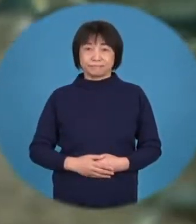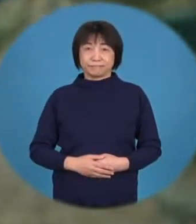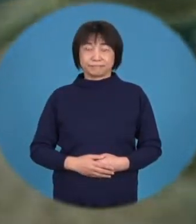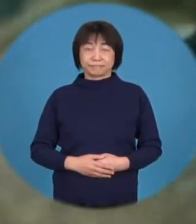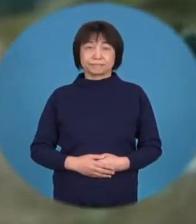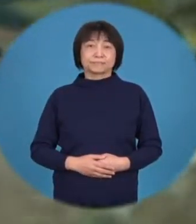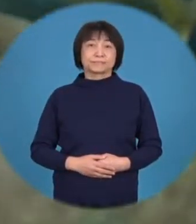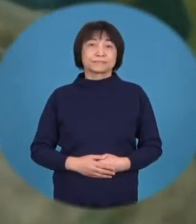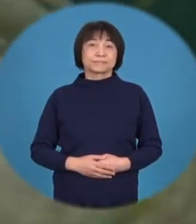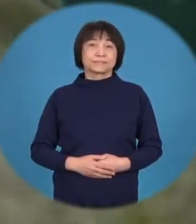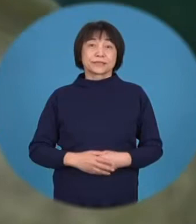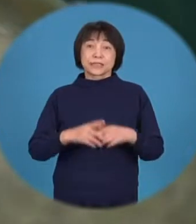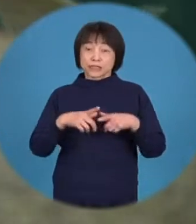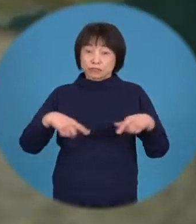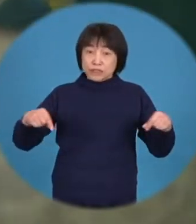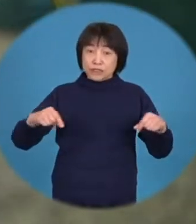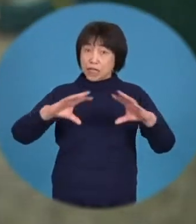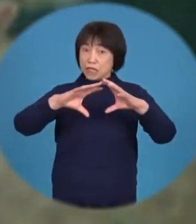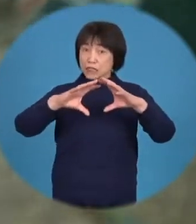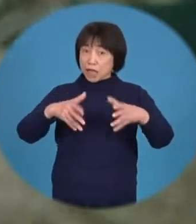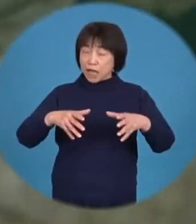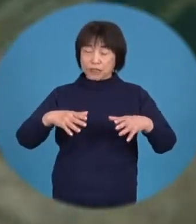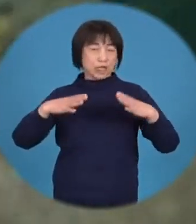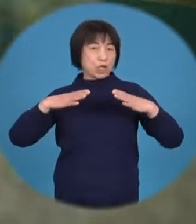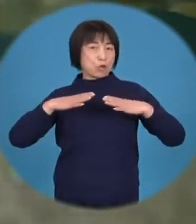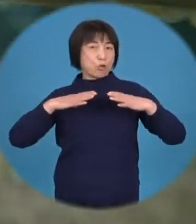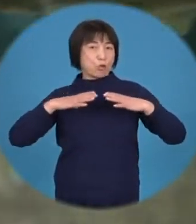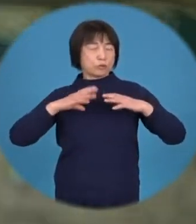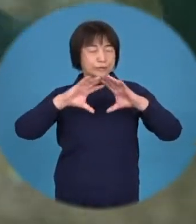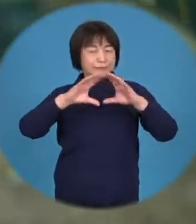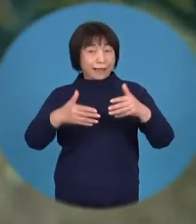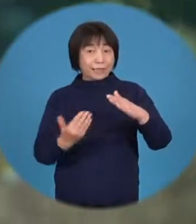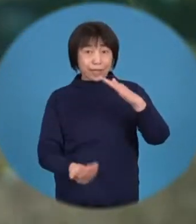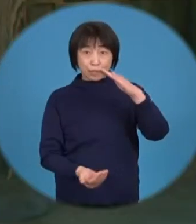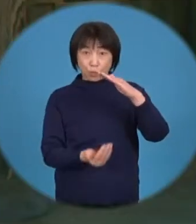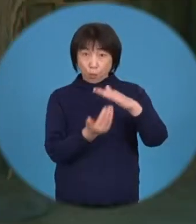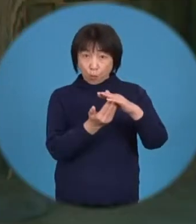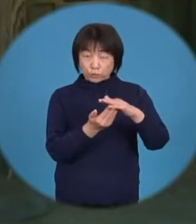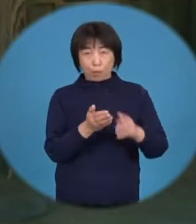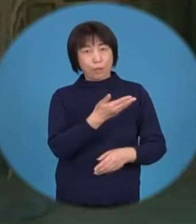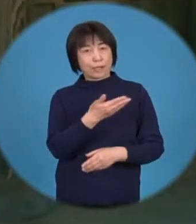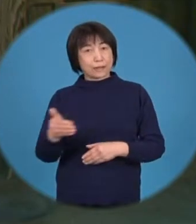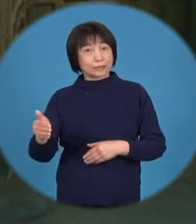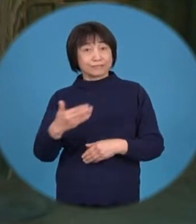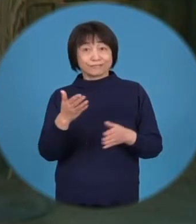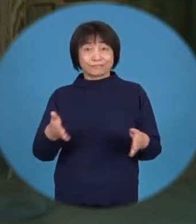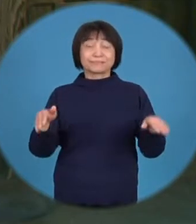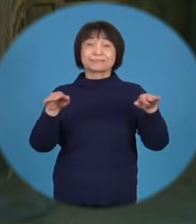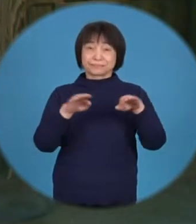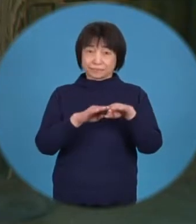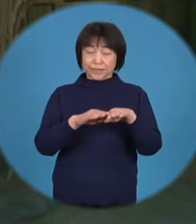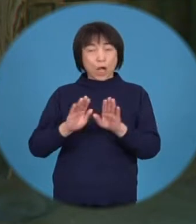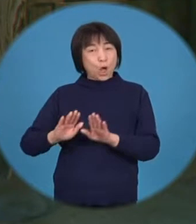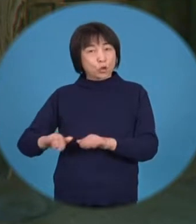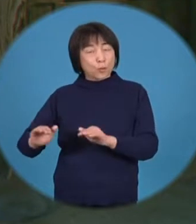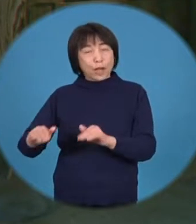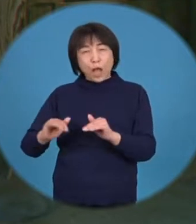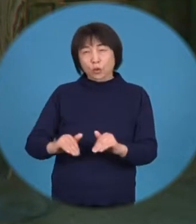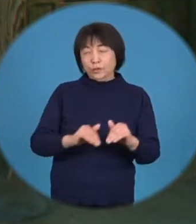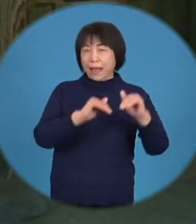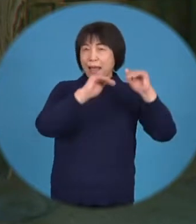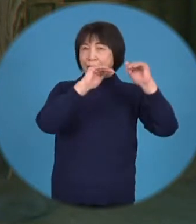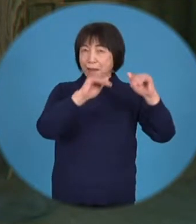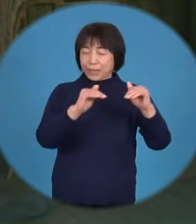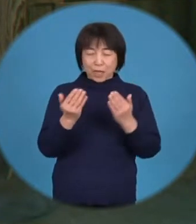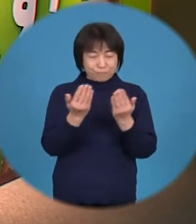岐阜が国内外に誇る世界最大級の淡水魚水族館。子どもから大人まで楽しく学ぶことができます